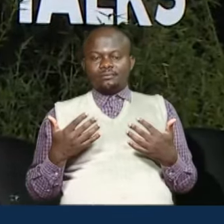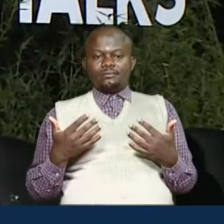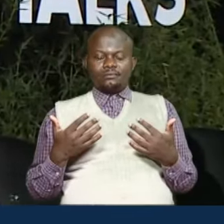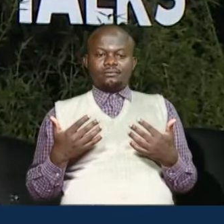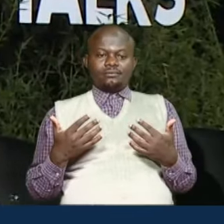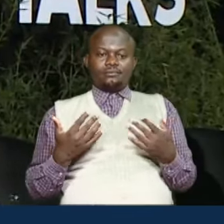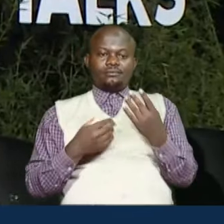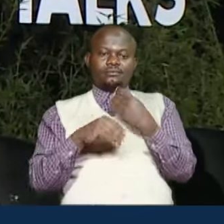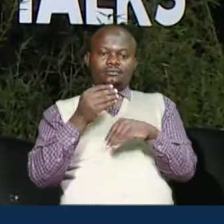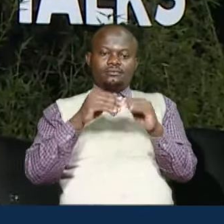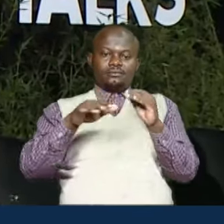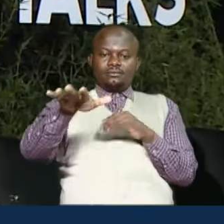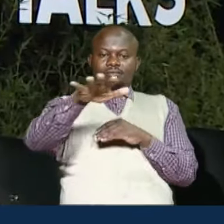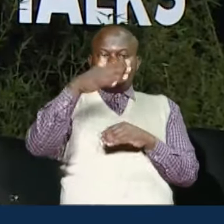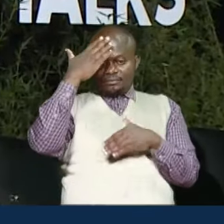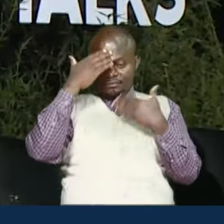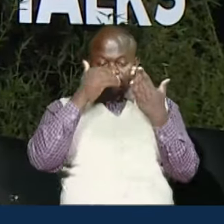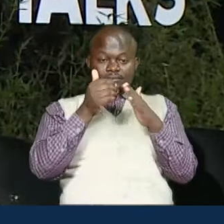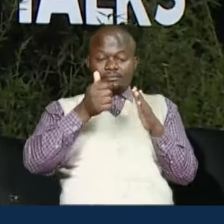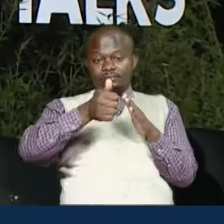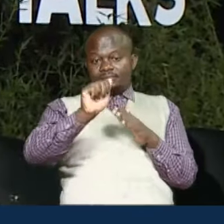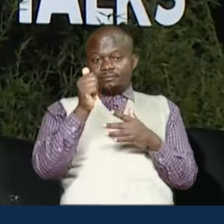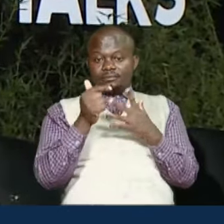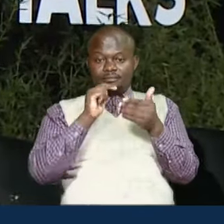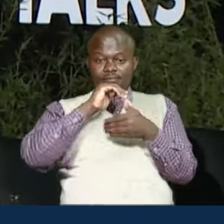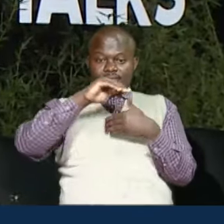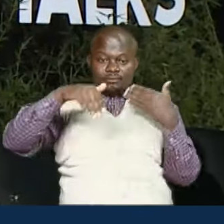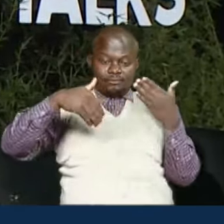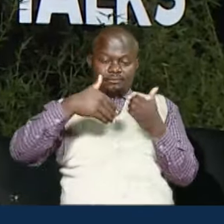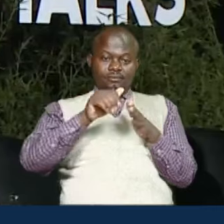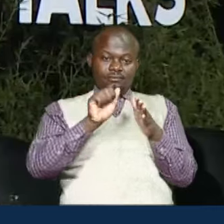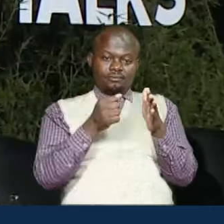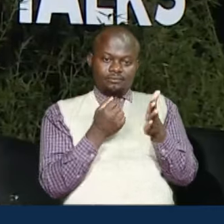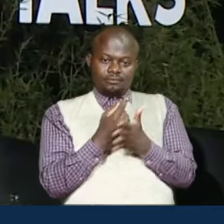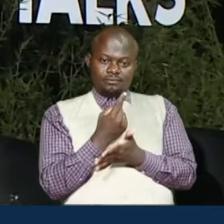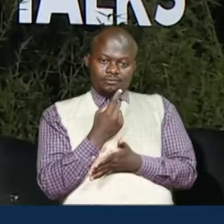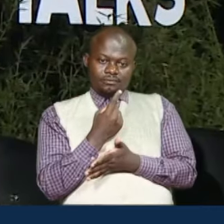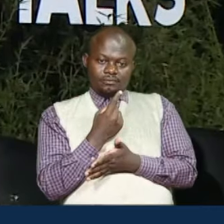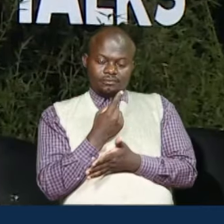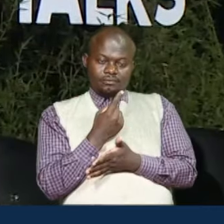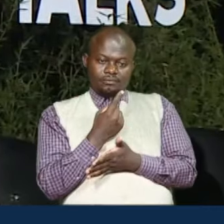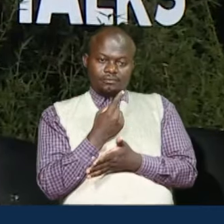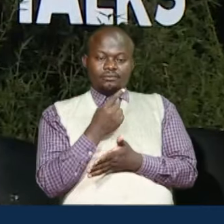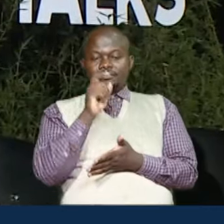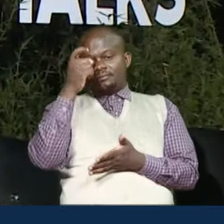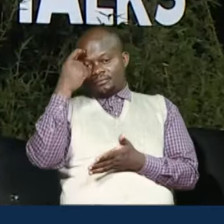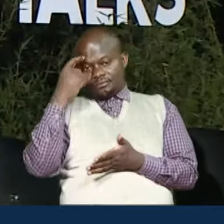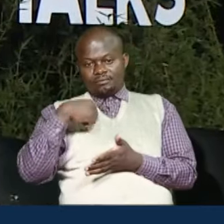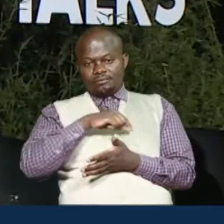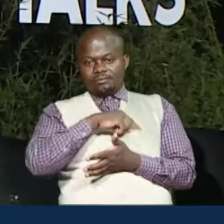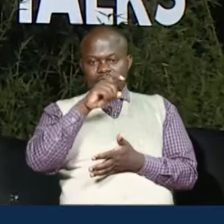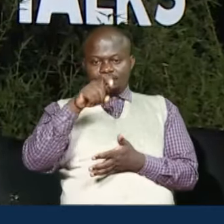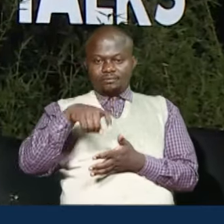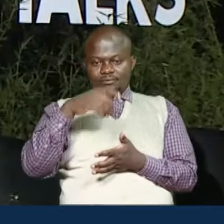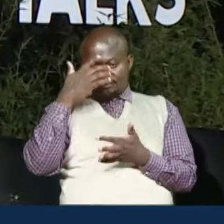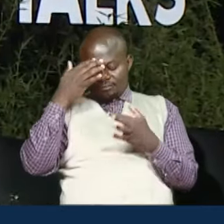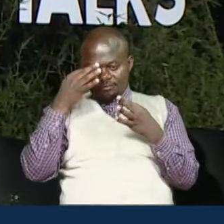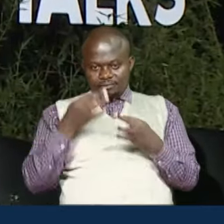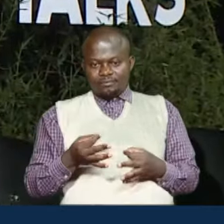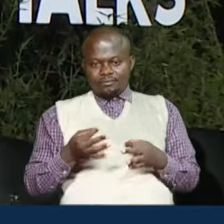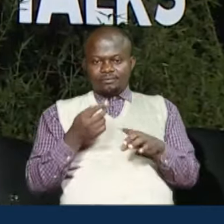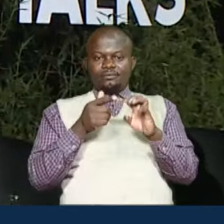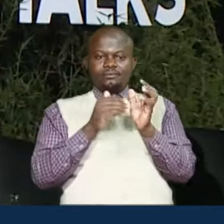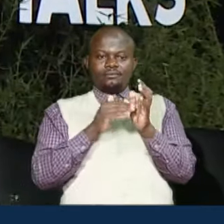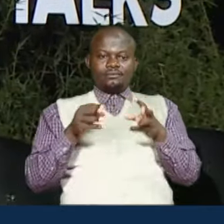ku isoko. Kubera ibyo rero bituma nka leta tugomba gufata ingamba kandi mu